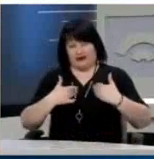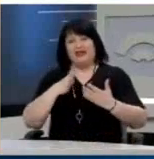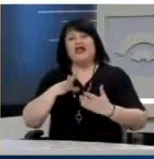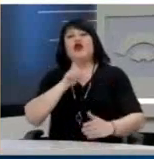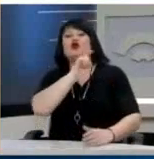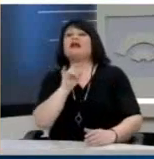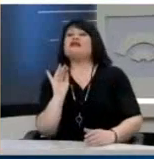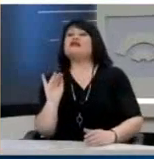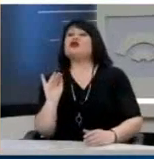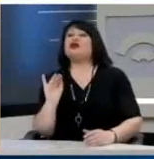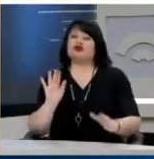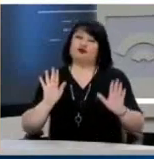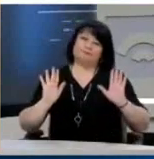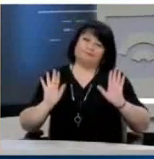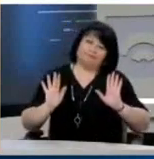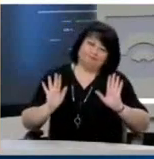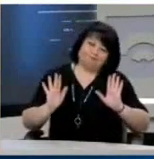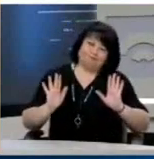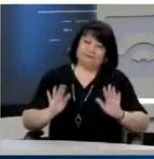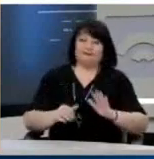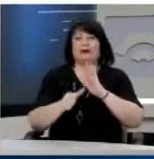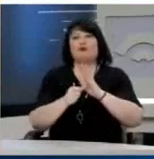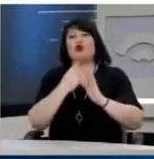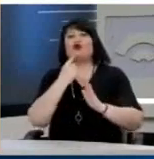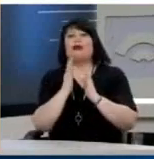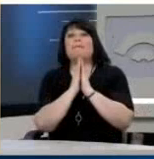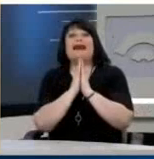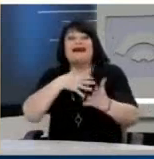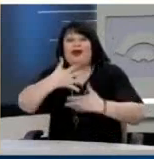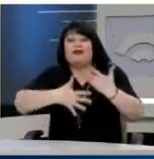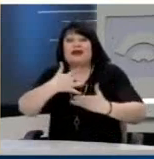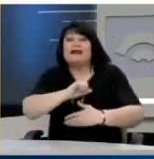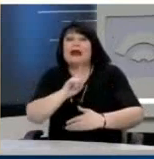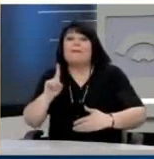Ησυχία. Με έχετε μπερδέψει. Να μην υπάρχει ανησυχία, παρακαλώ.